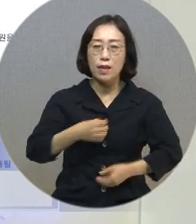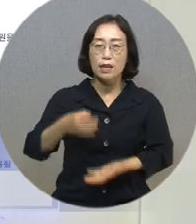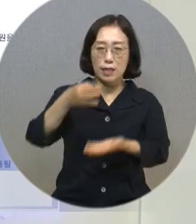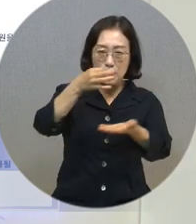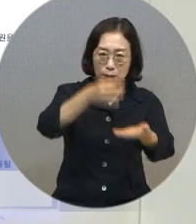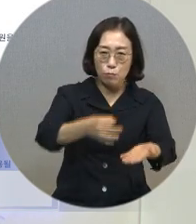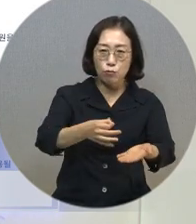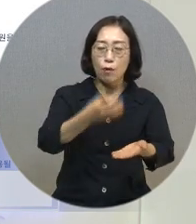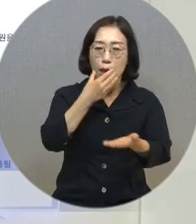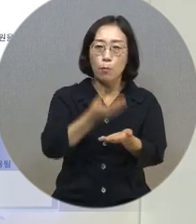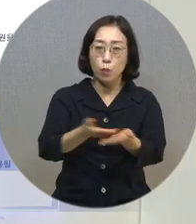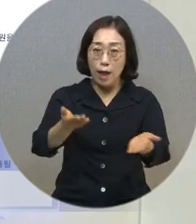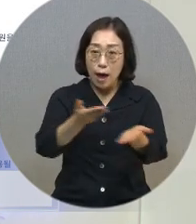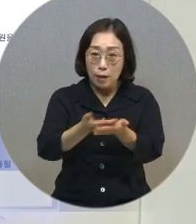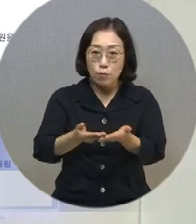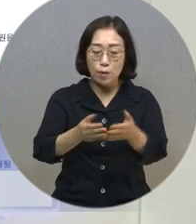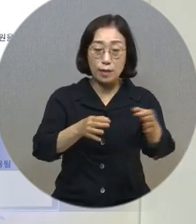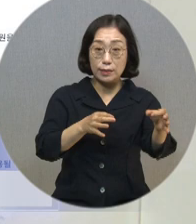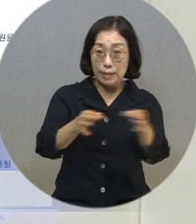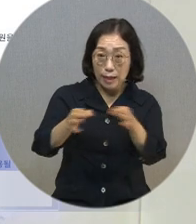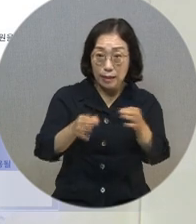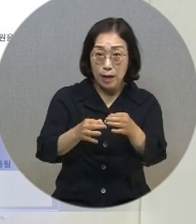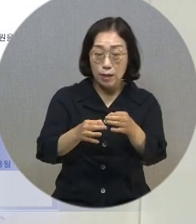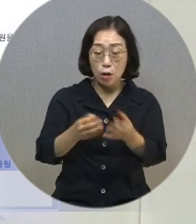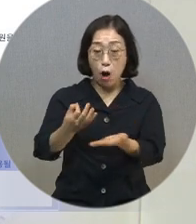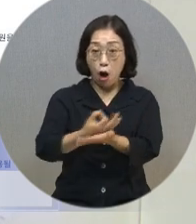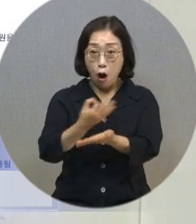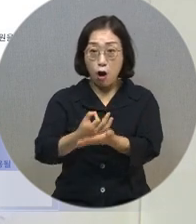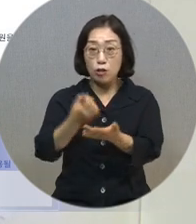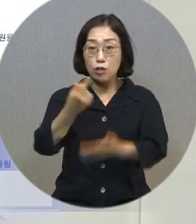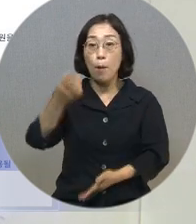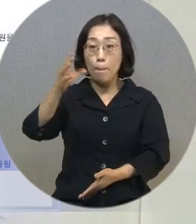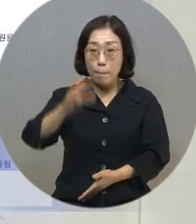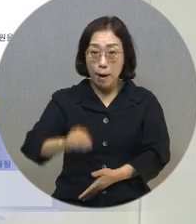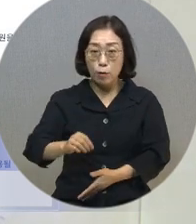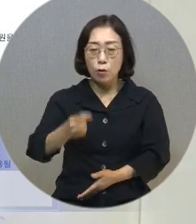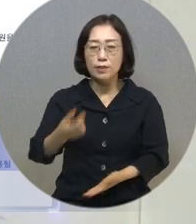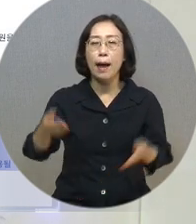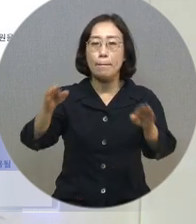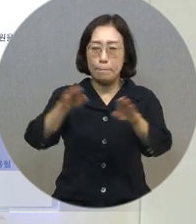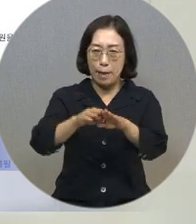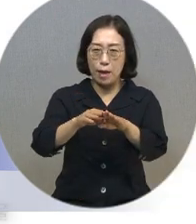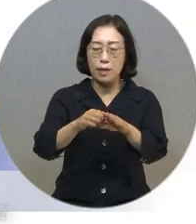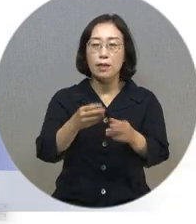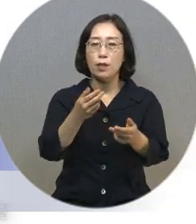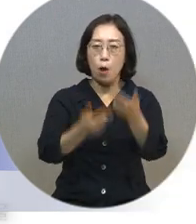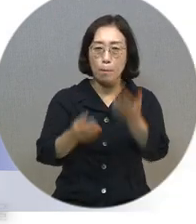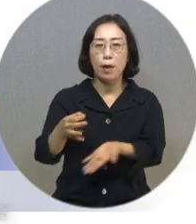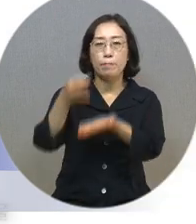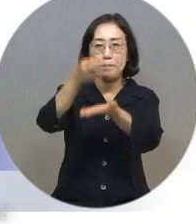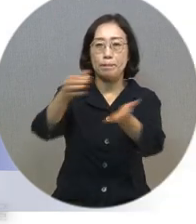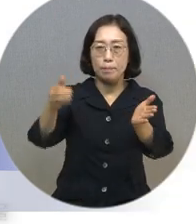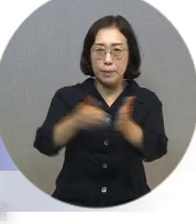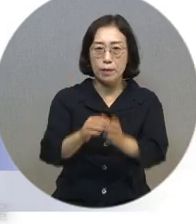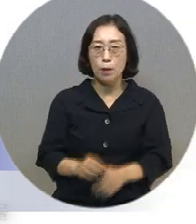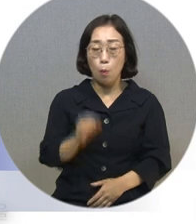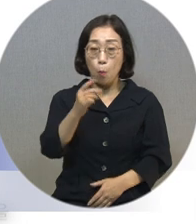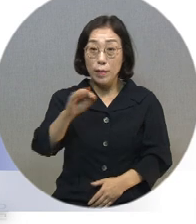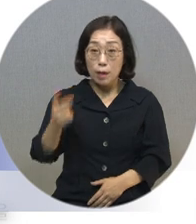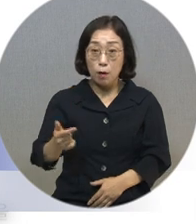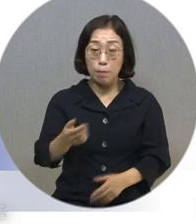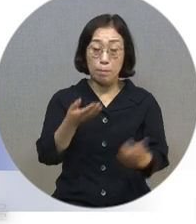바자회를 개최하고 수입금 1천만 원을 한국 자폐인 사랑 협회에 전달했습니다 행사에 차면 오미현